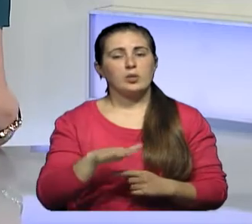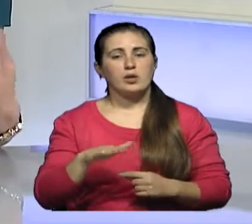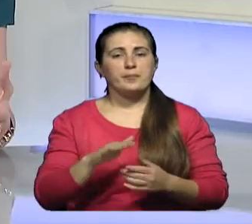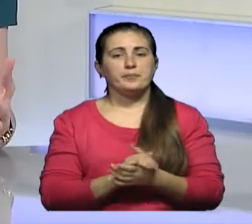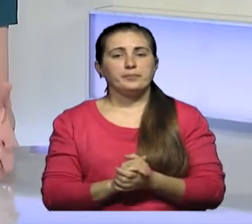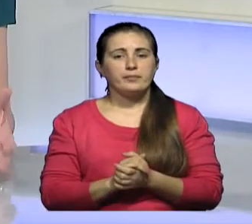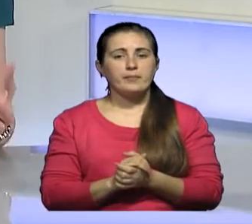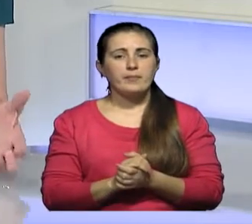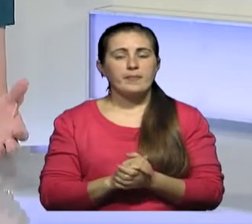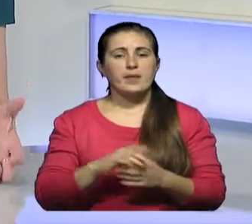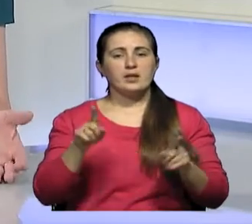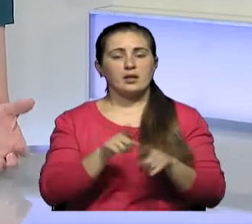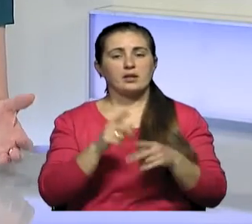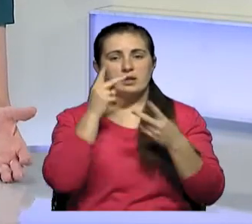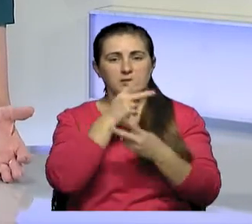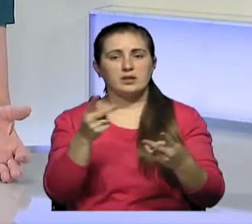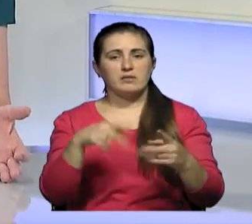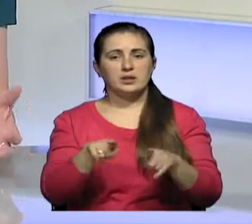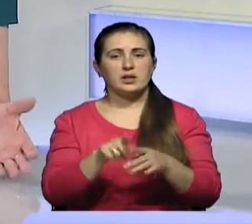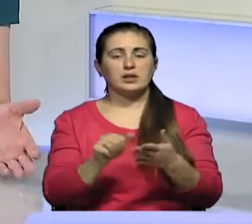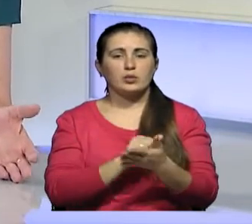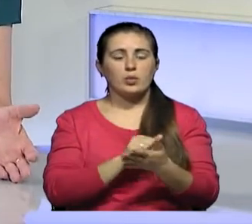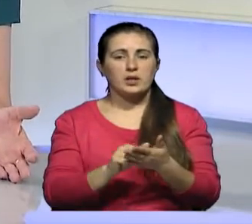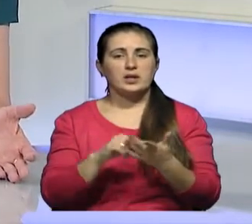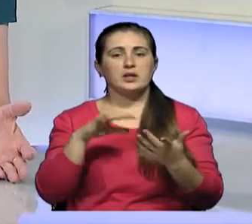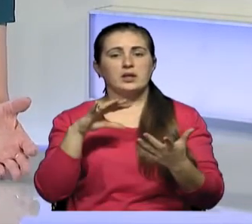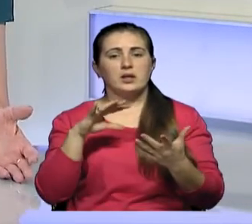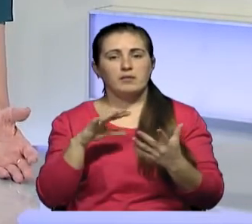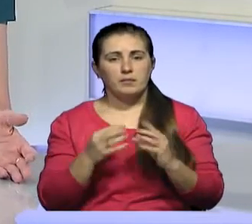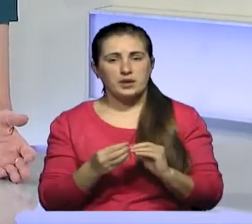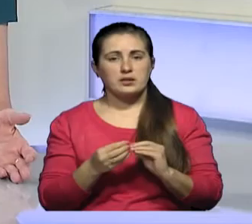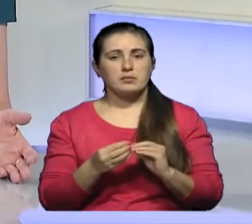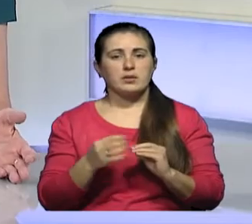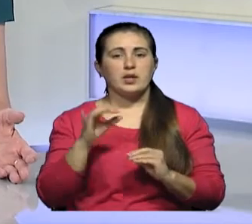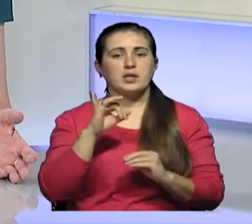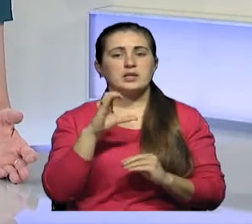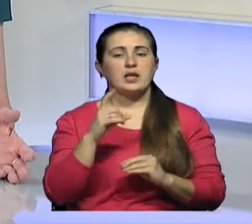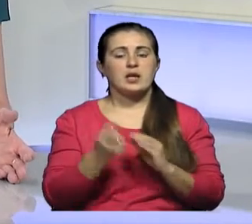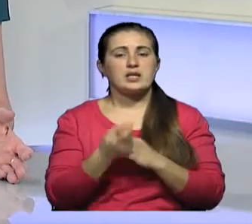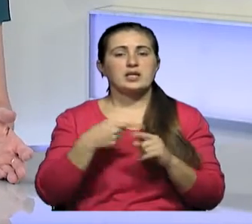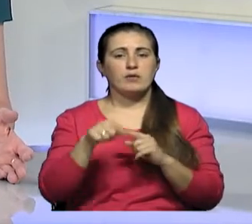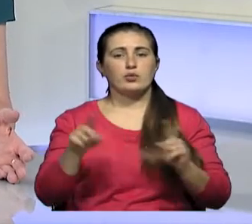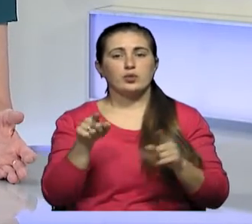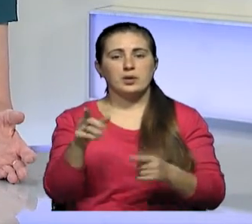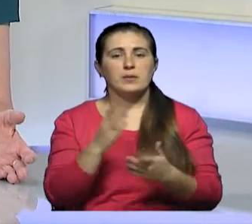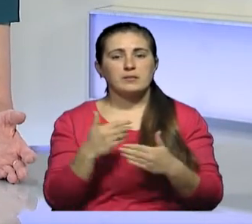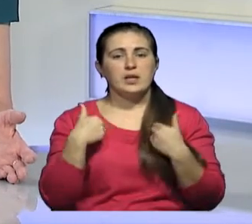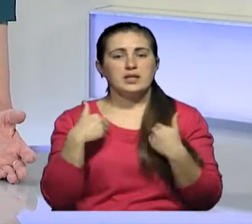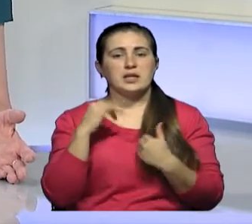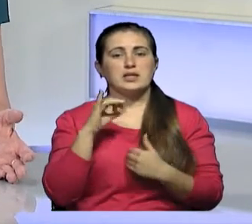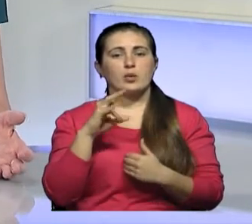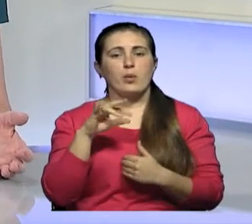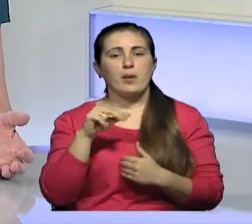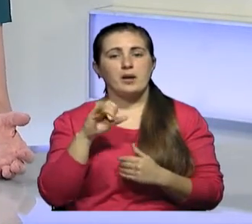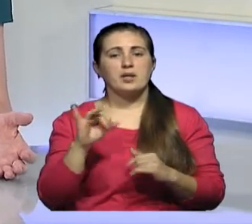есть объективно рассматривая данные документы в принципе исходя из того что есть там полезные ископаемые можно было бы и